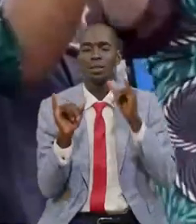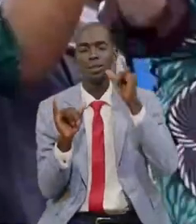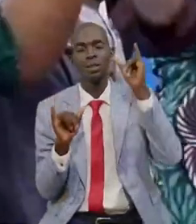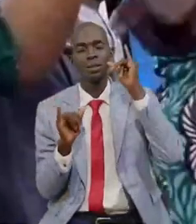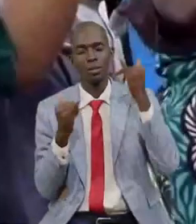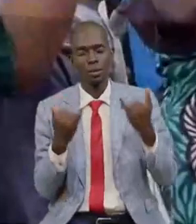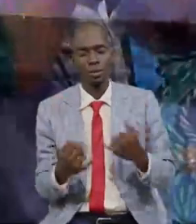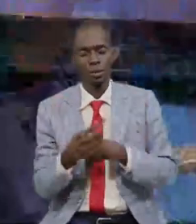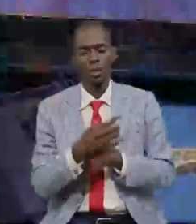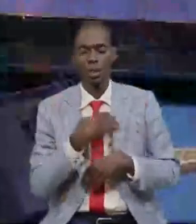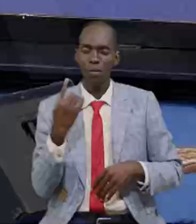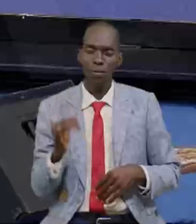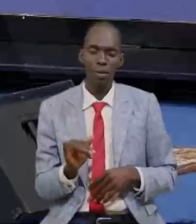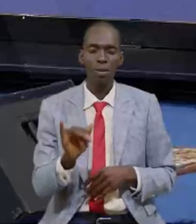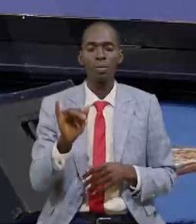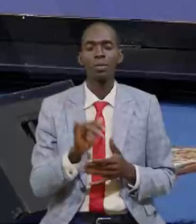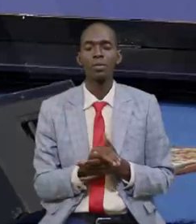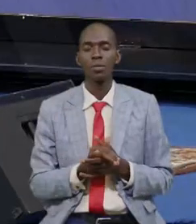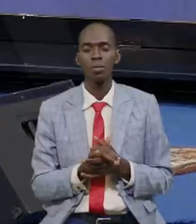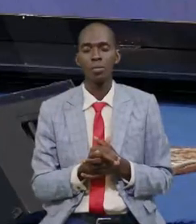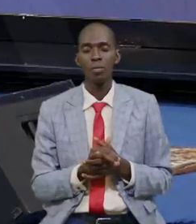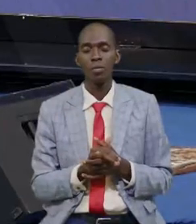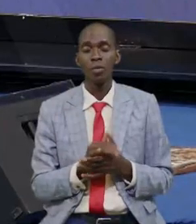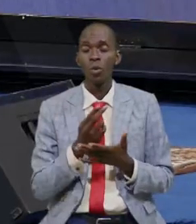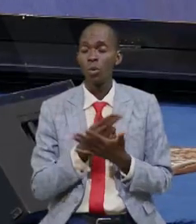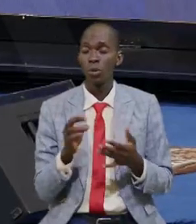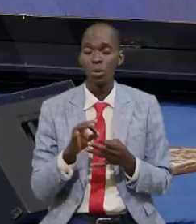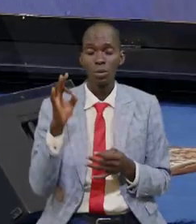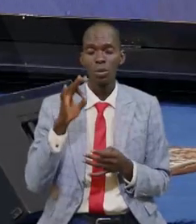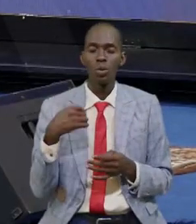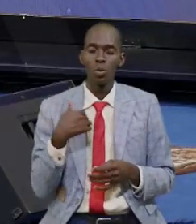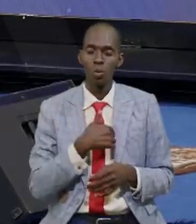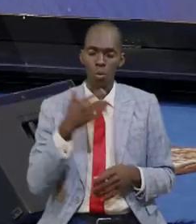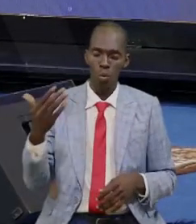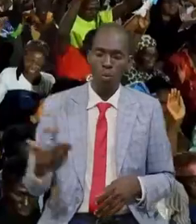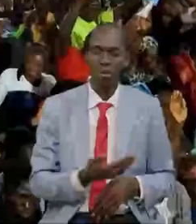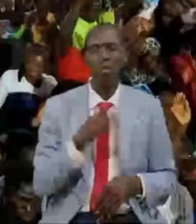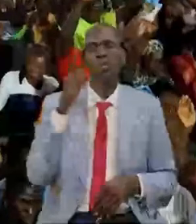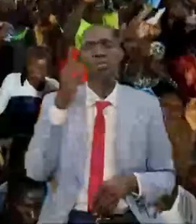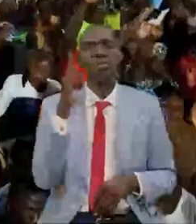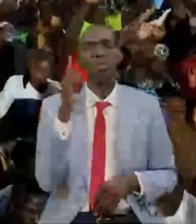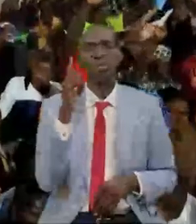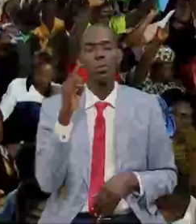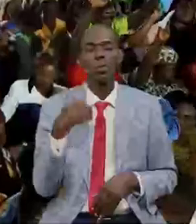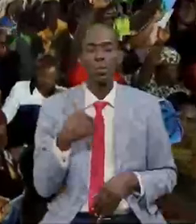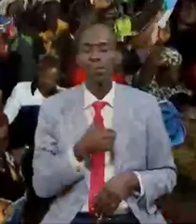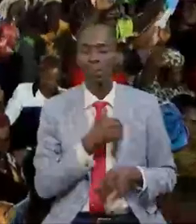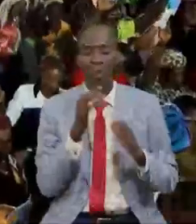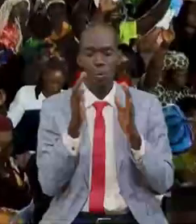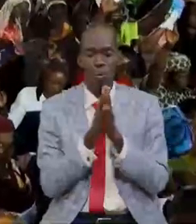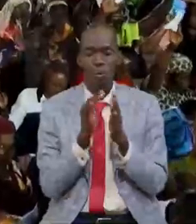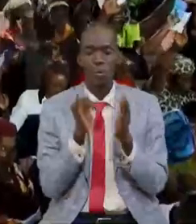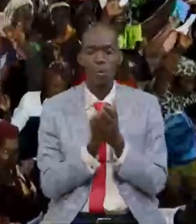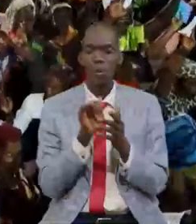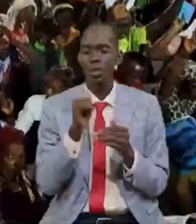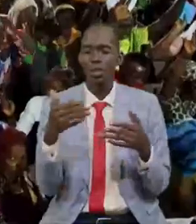aujourd'hui et éternellement. Saint-Esprit, nous t'accueillons. Nous prions